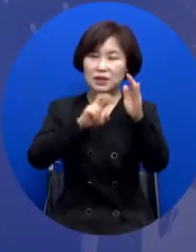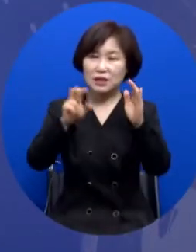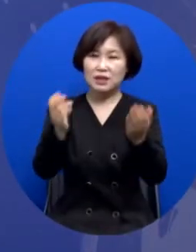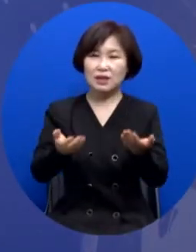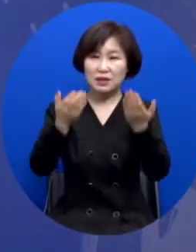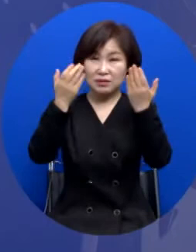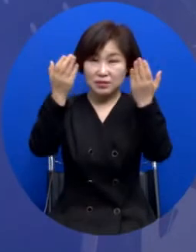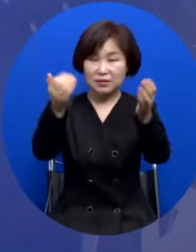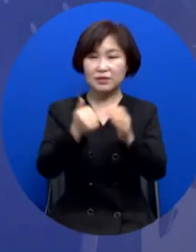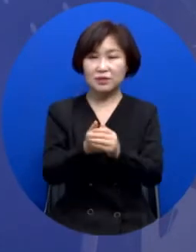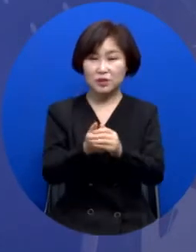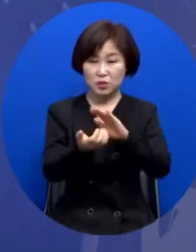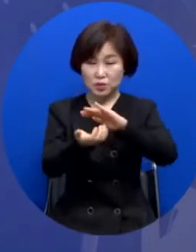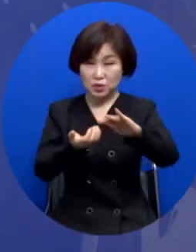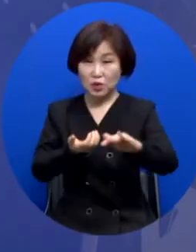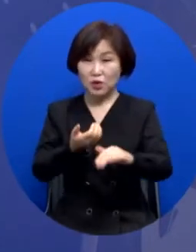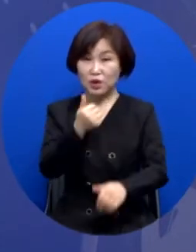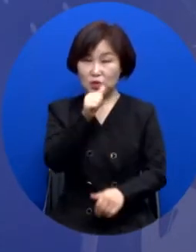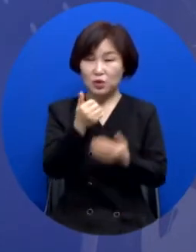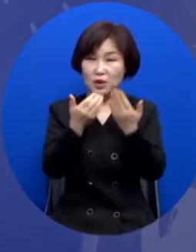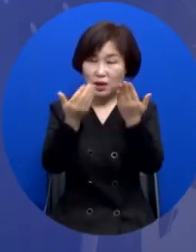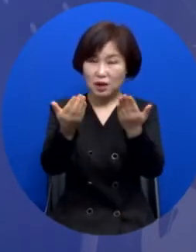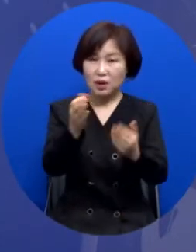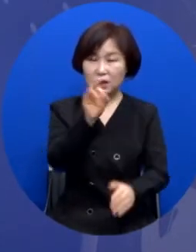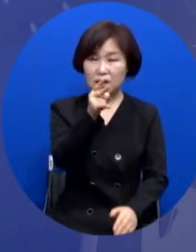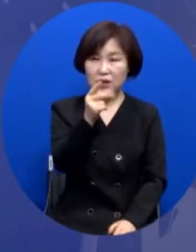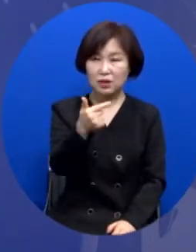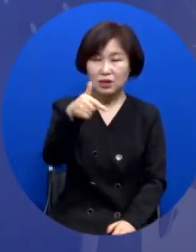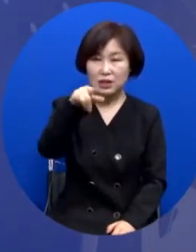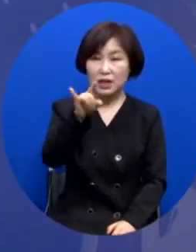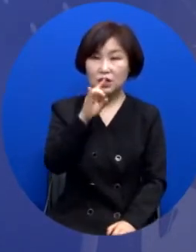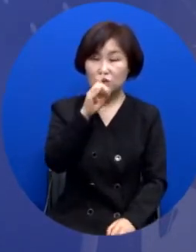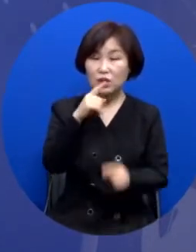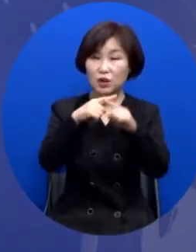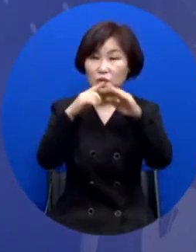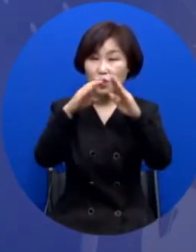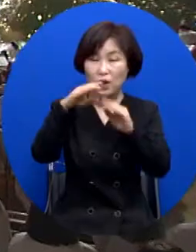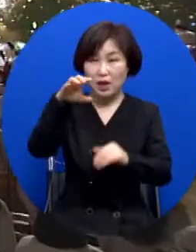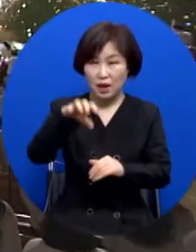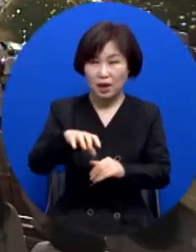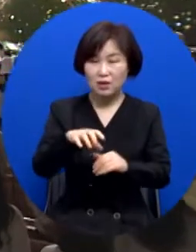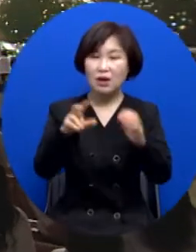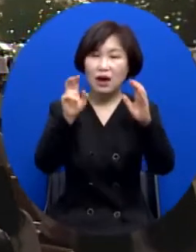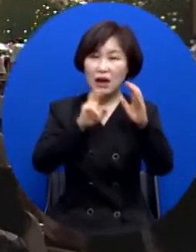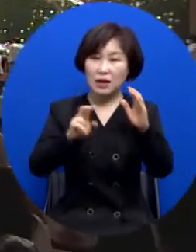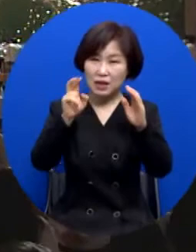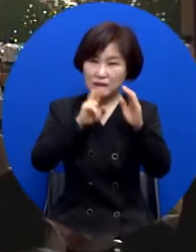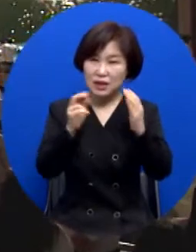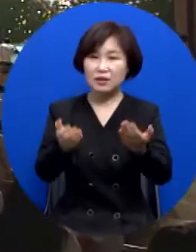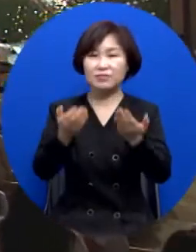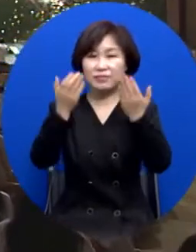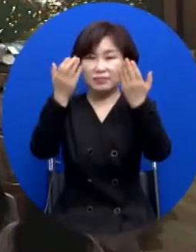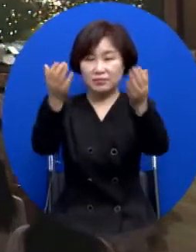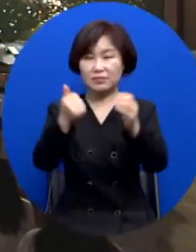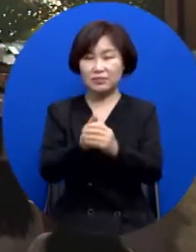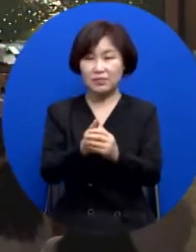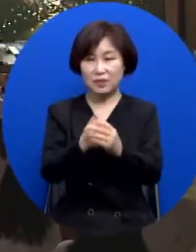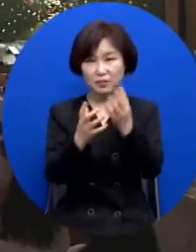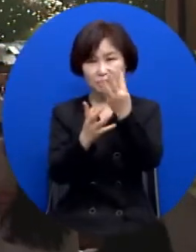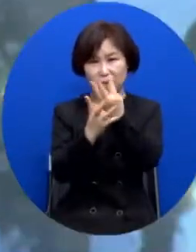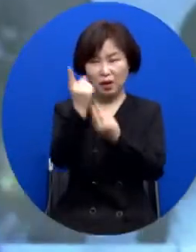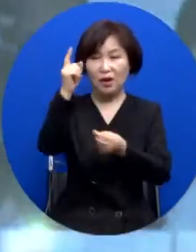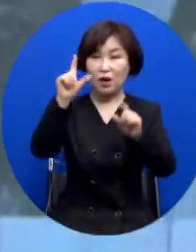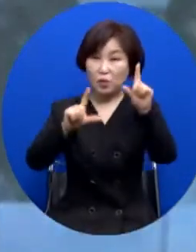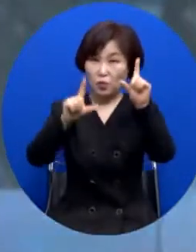올려드렸는데요. 앞서 소개해드렸던 연세중앙교회에서는 성탄의 기쁨을 합창으로 올려드렸습니다. 일치된